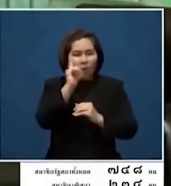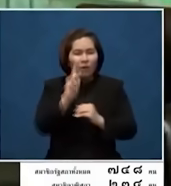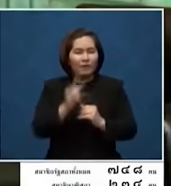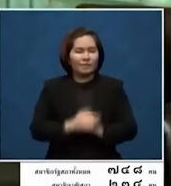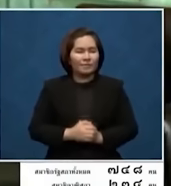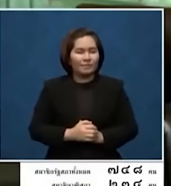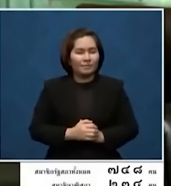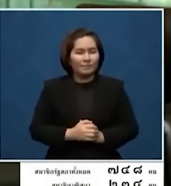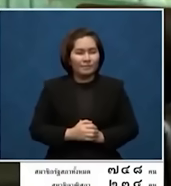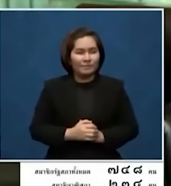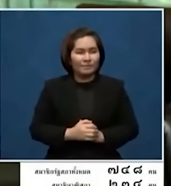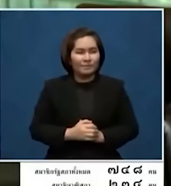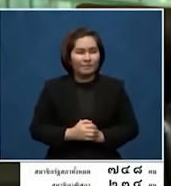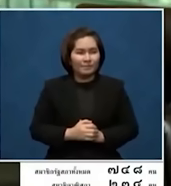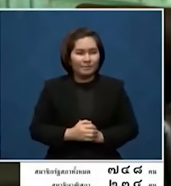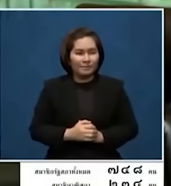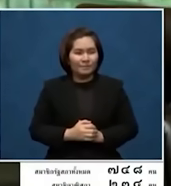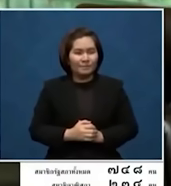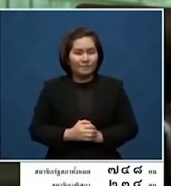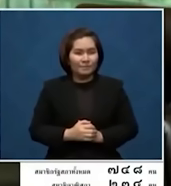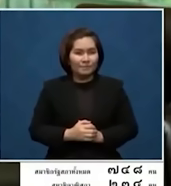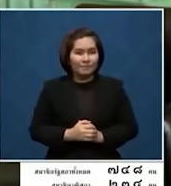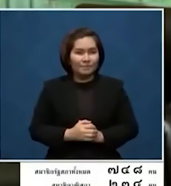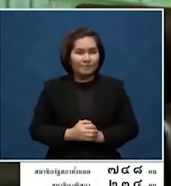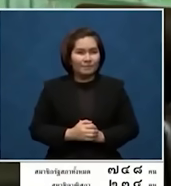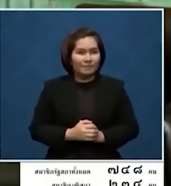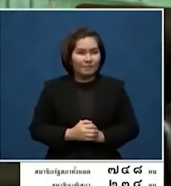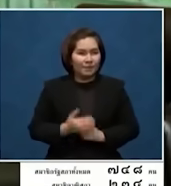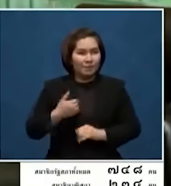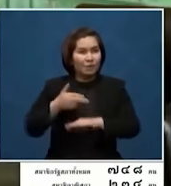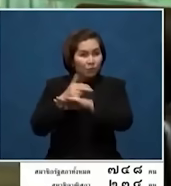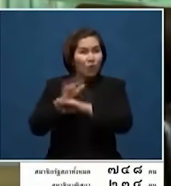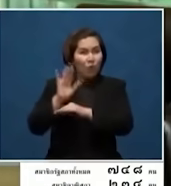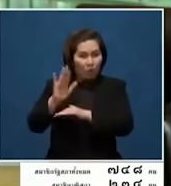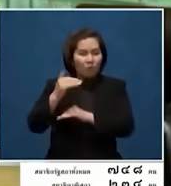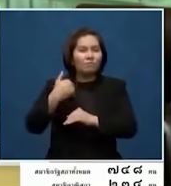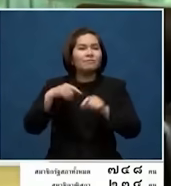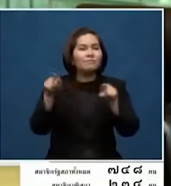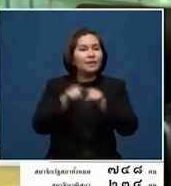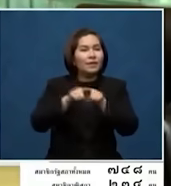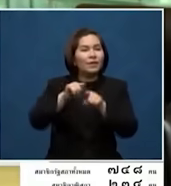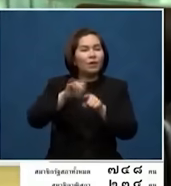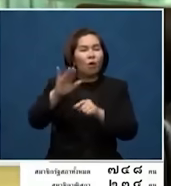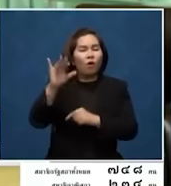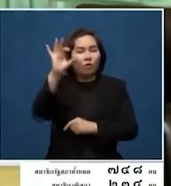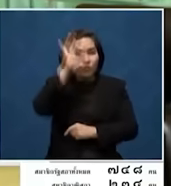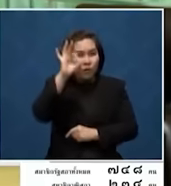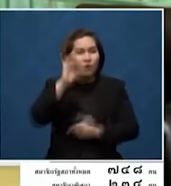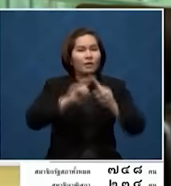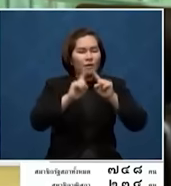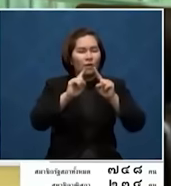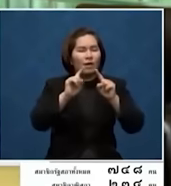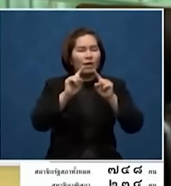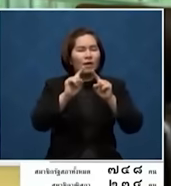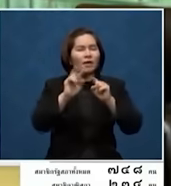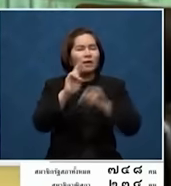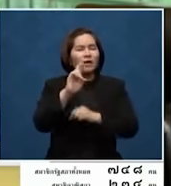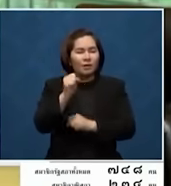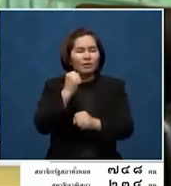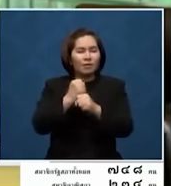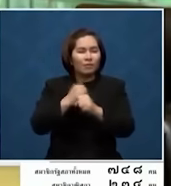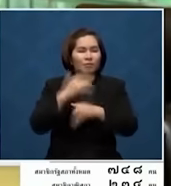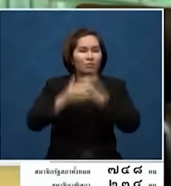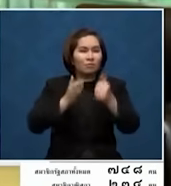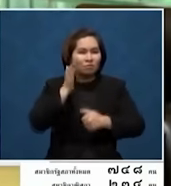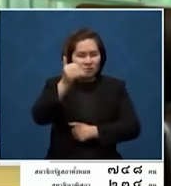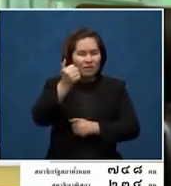ามเนี่ยท่านประธานผมก็มีคลิปคุณวิโรจน์เยอะเลยนะแต่ว่าผมคิดว่าสภาแห่งนี้เนี่ยเดินหน้าไปด้วยดีแล้ว ครับ อย่